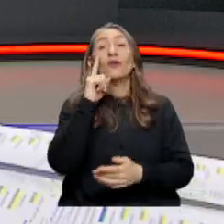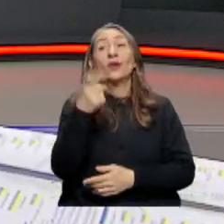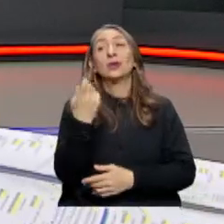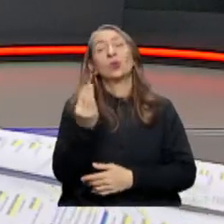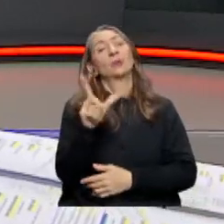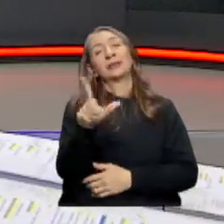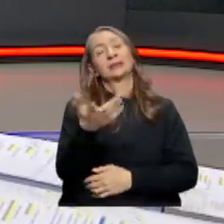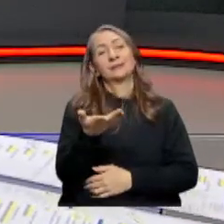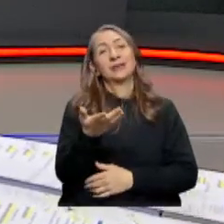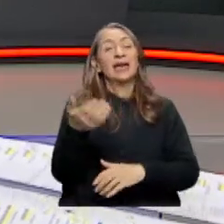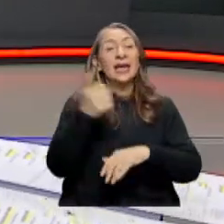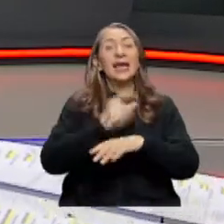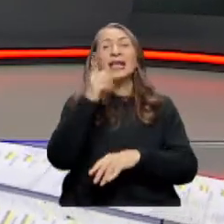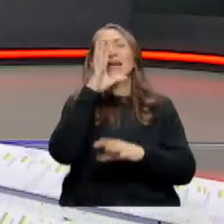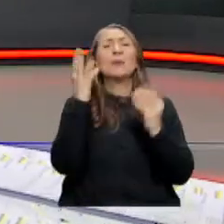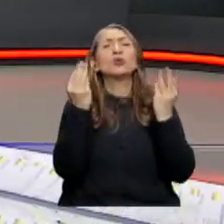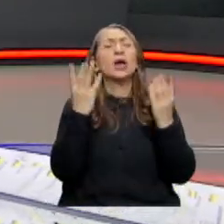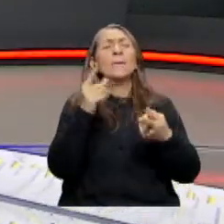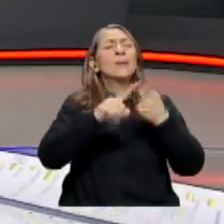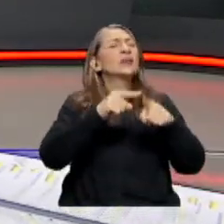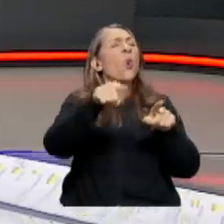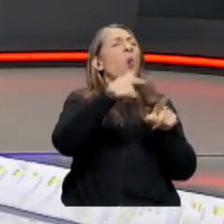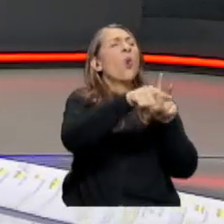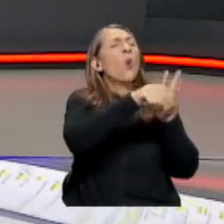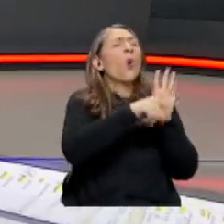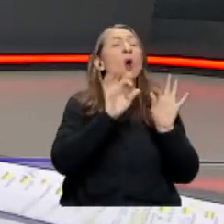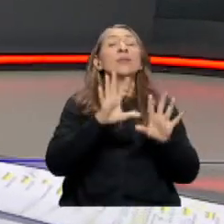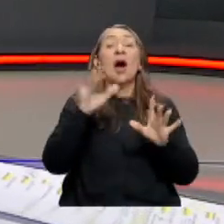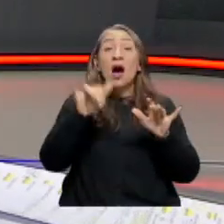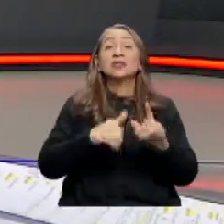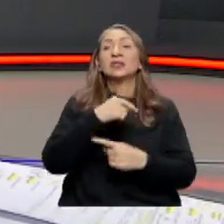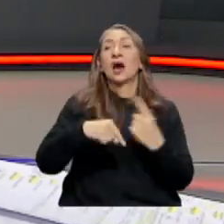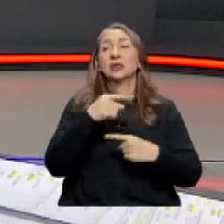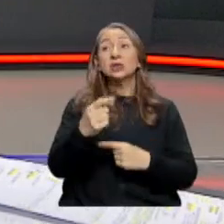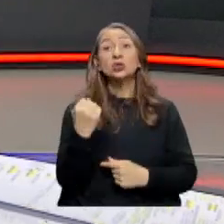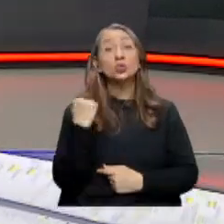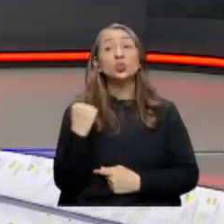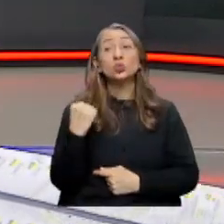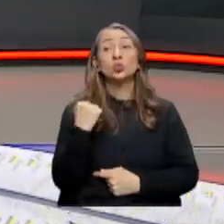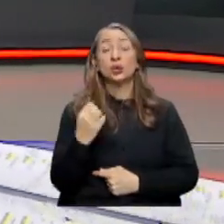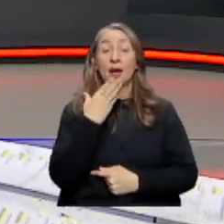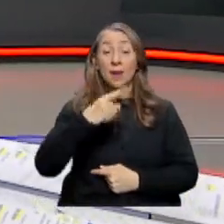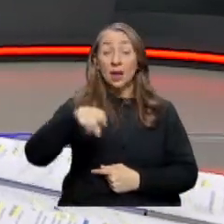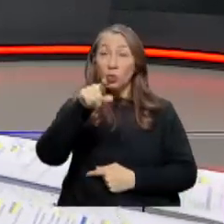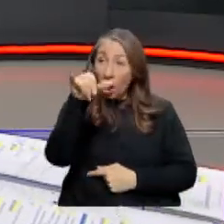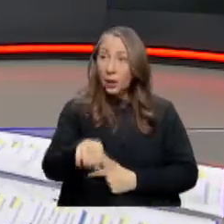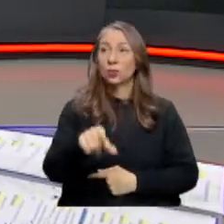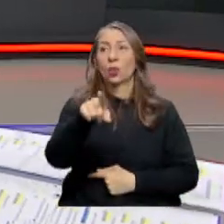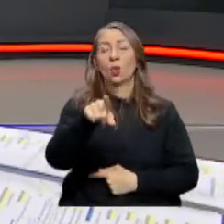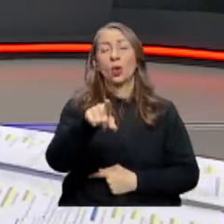farkında olsunlar. İktidar kim olursa olsun, hangi parti olursa olsun haklarınızı arayın. Siz güçlüsünüz. Emekliler bunu hak